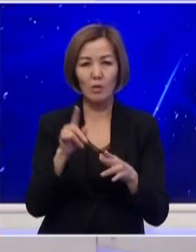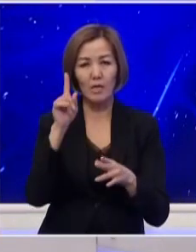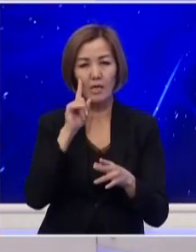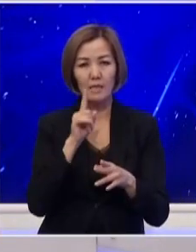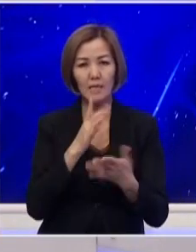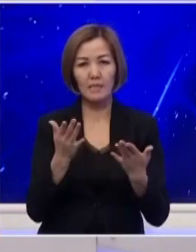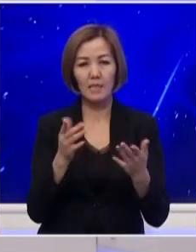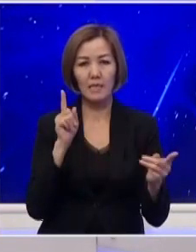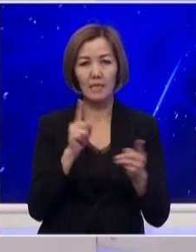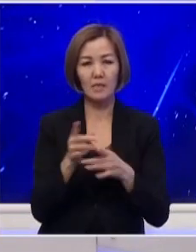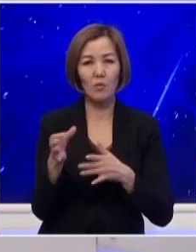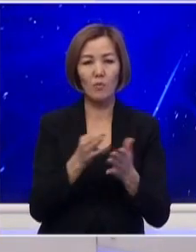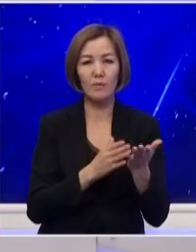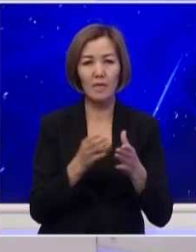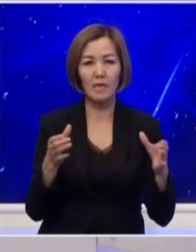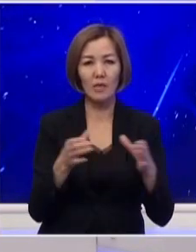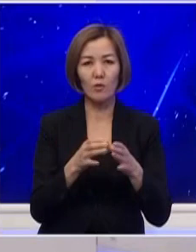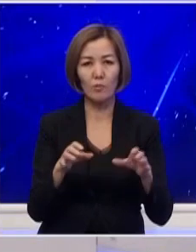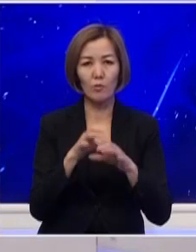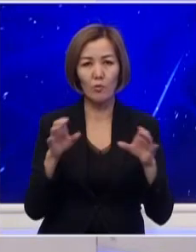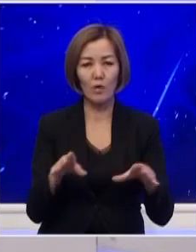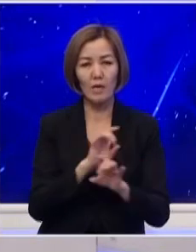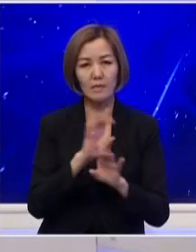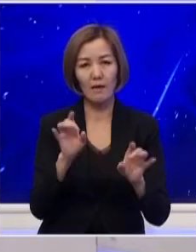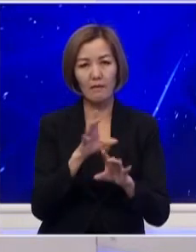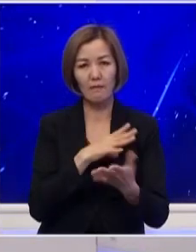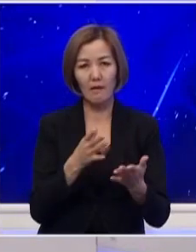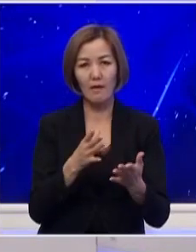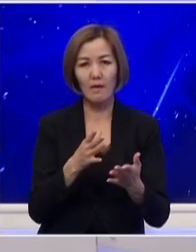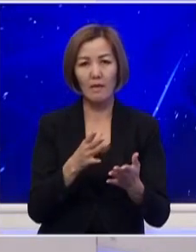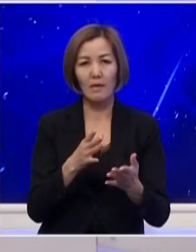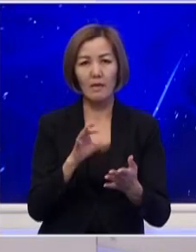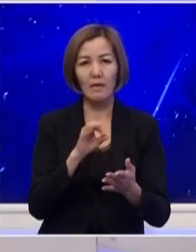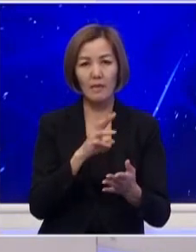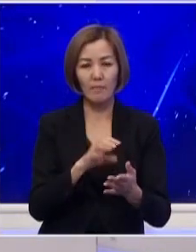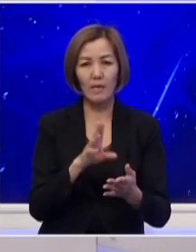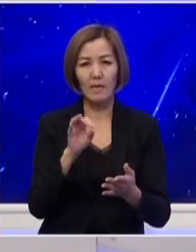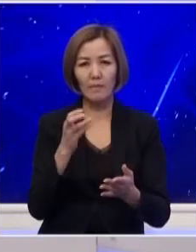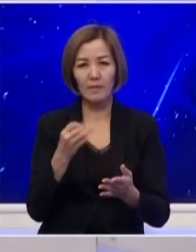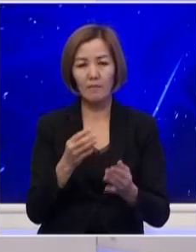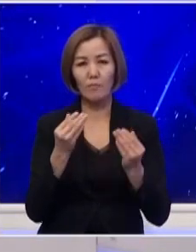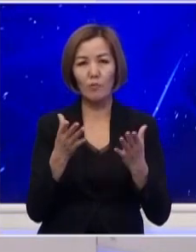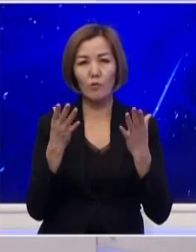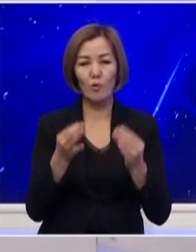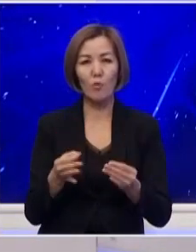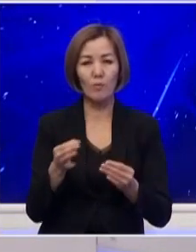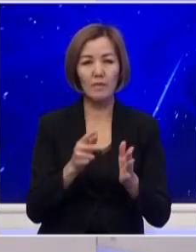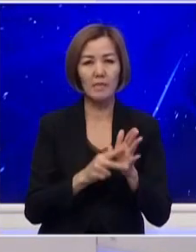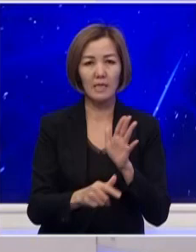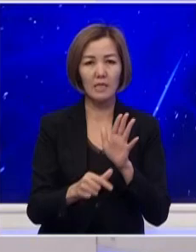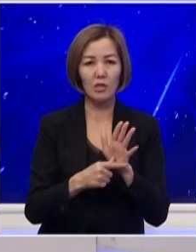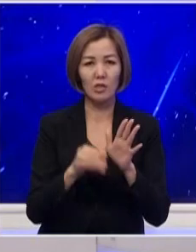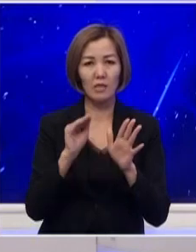бақ өкілдерімен кездескен облыстық ардагерлер ұйымының төрағасы айтты. Өз сөзінде Ермек Келемсейіт бүгінде облыста 87 мыңнан